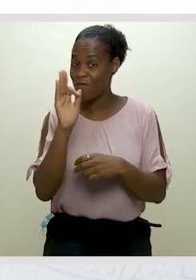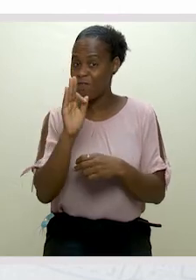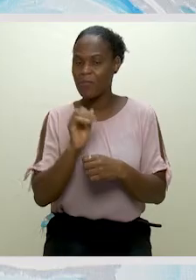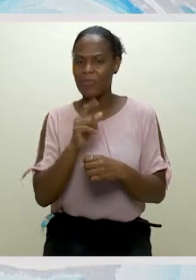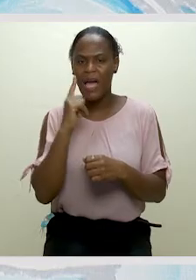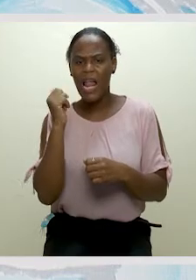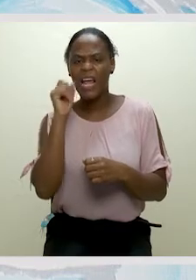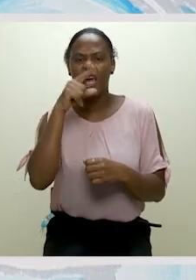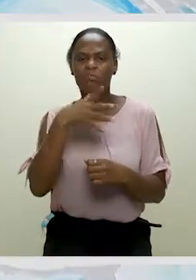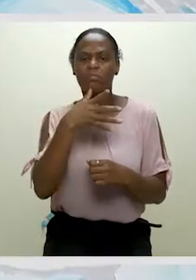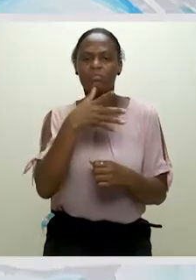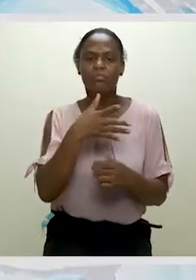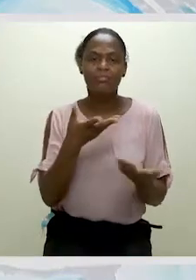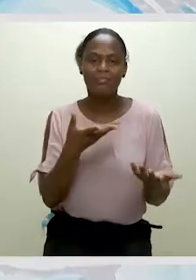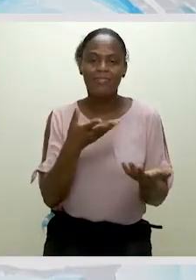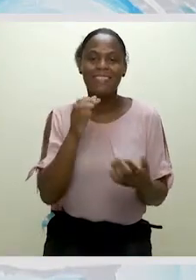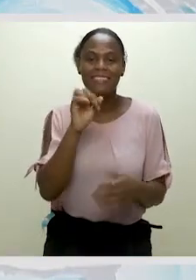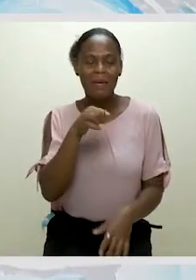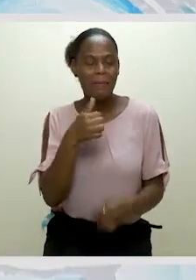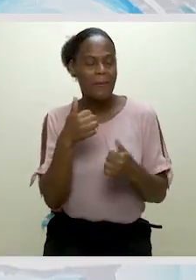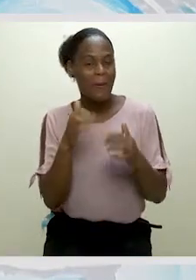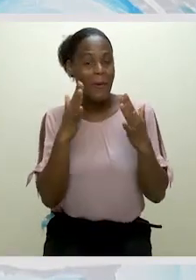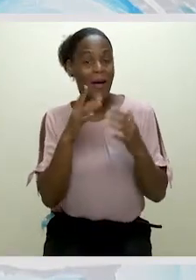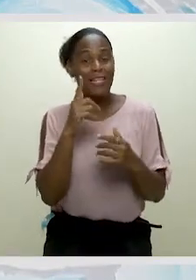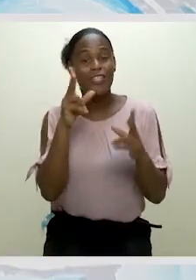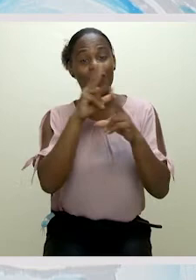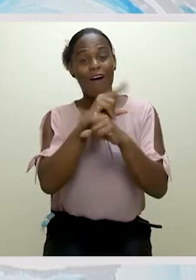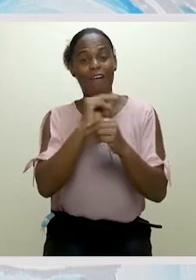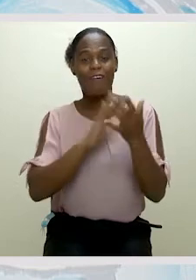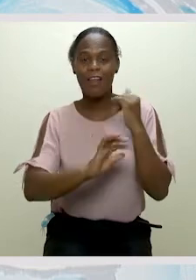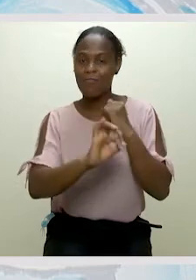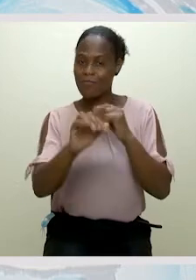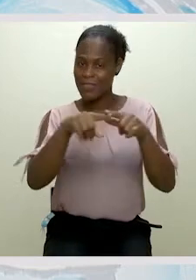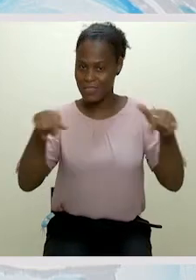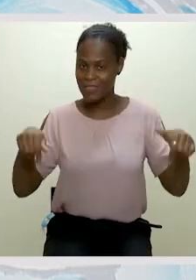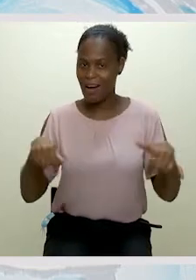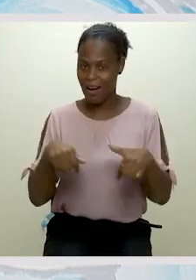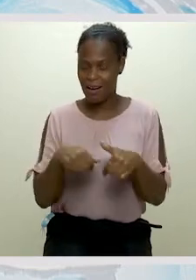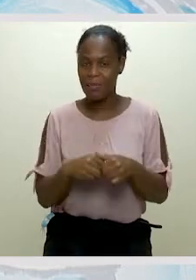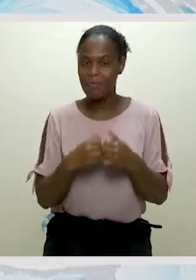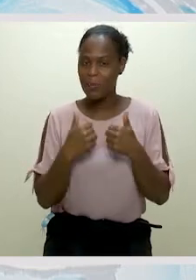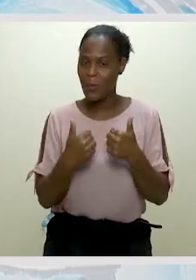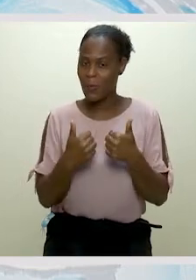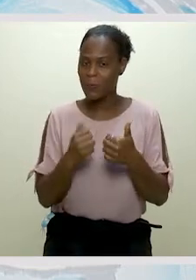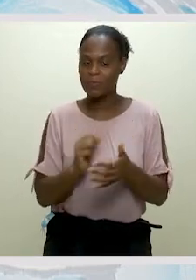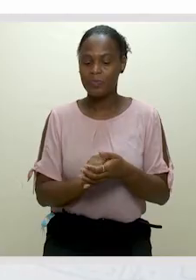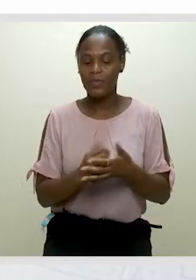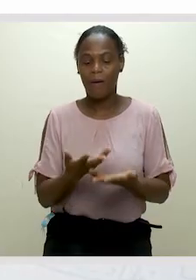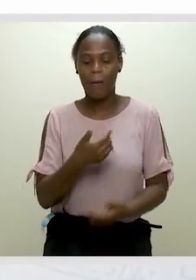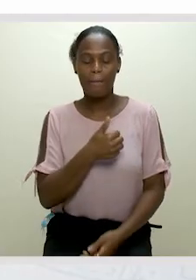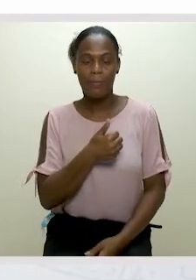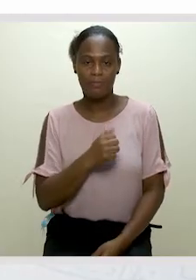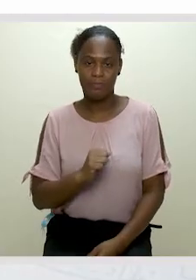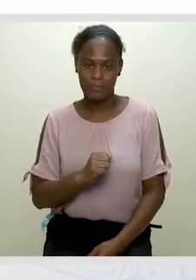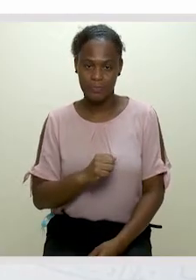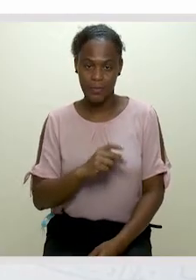fausse. Qui est-ce qu'elle présente? Bravo, sa nouvelle camarade de classe. Très bien. Le